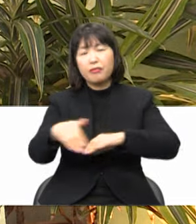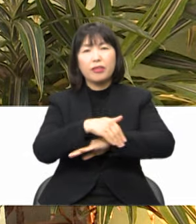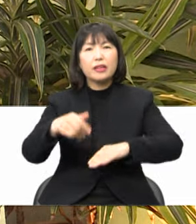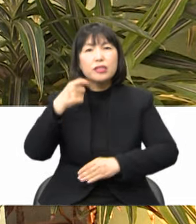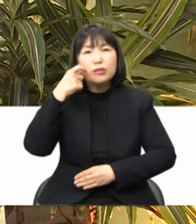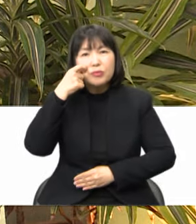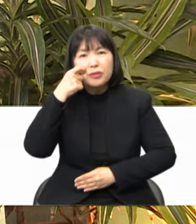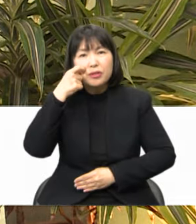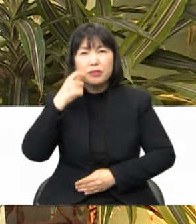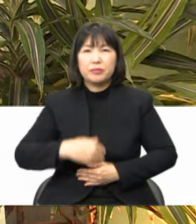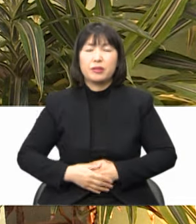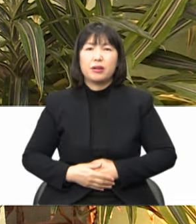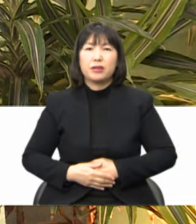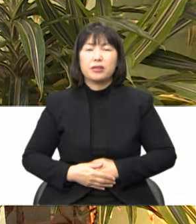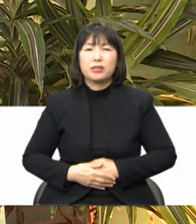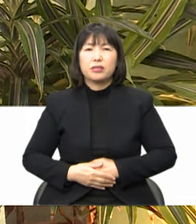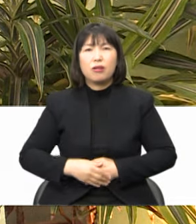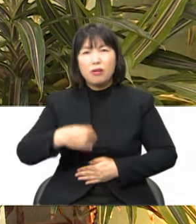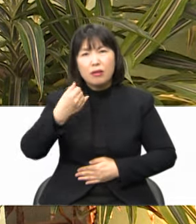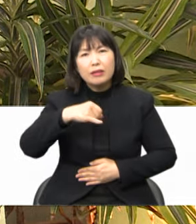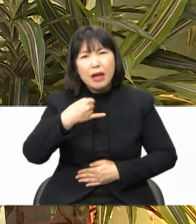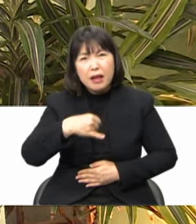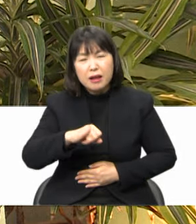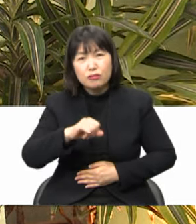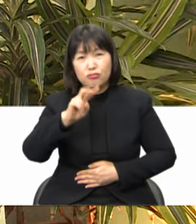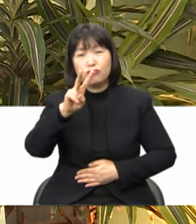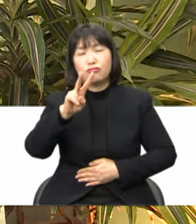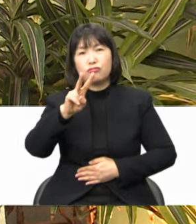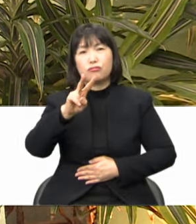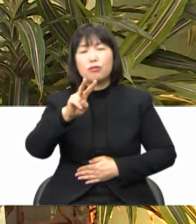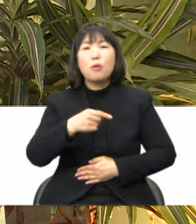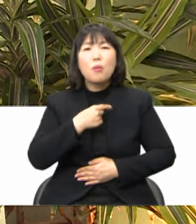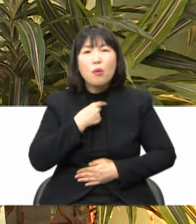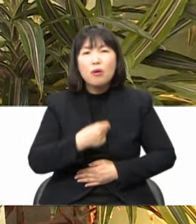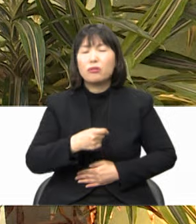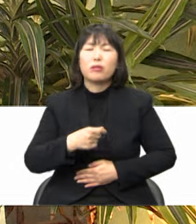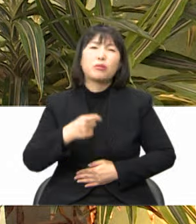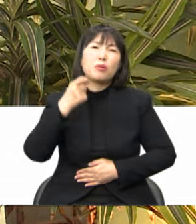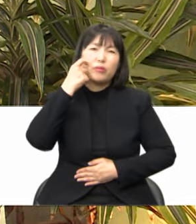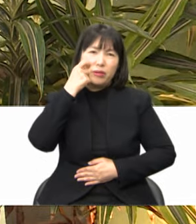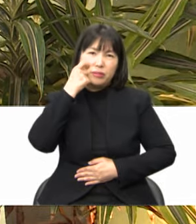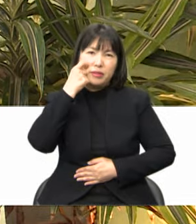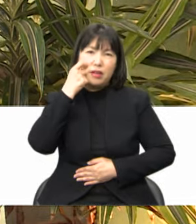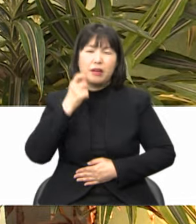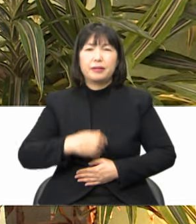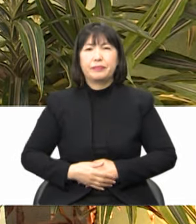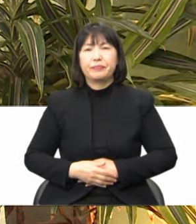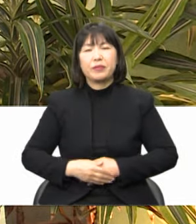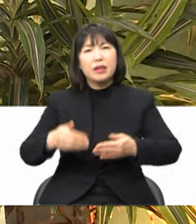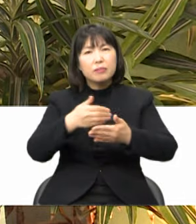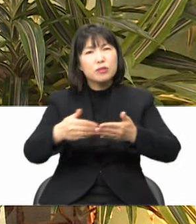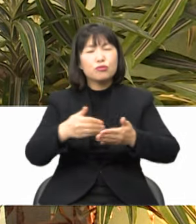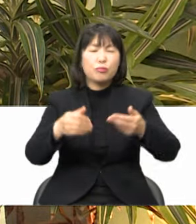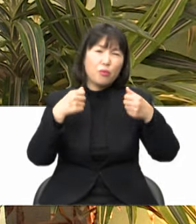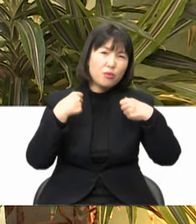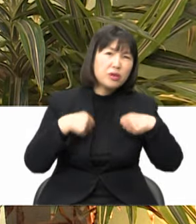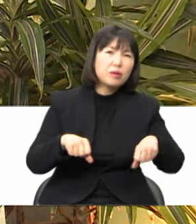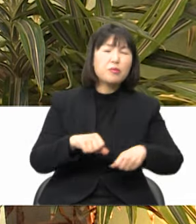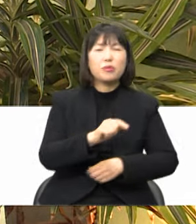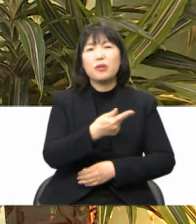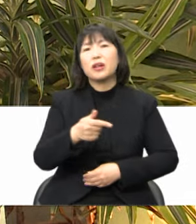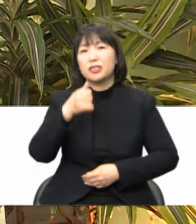상황인 것 때문에 저희 두 딸아이가 하고 싶은 걸 좀 못했어요 뭐 미술 쪽도 있었고 뭐 여러